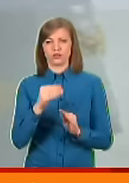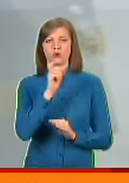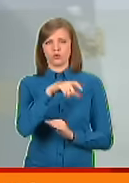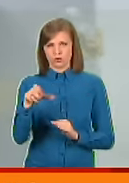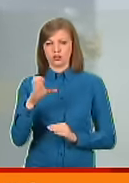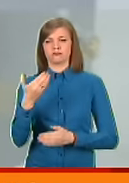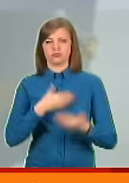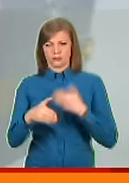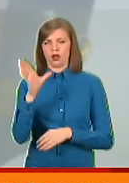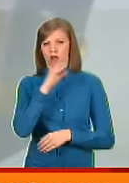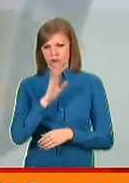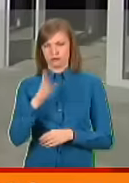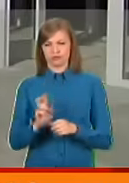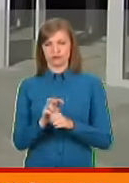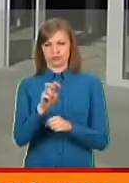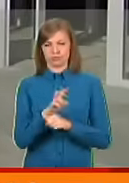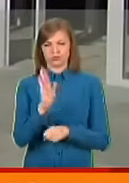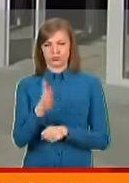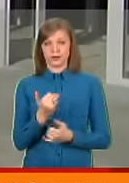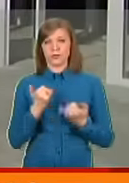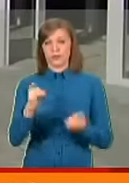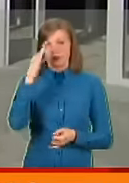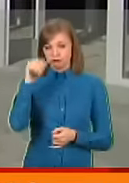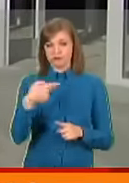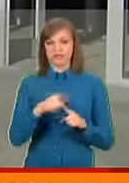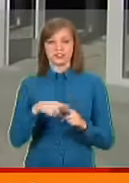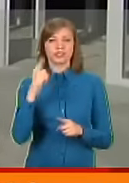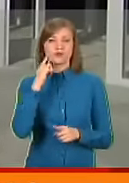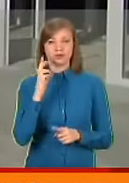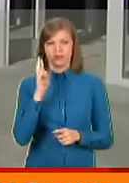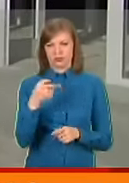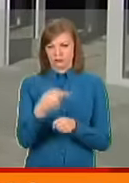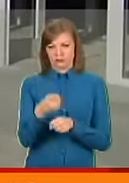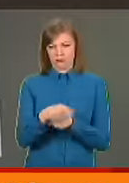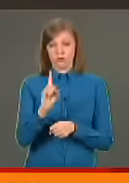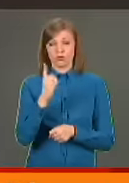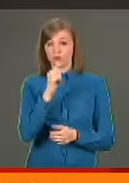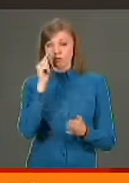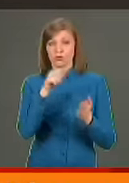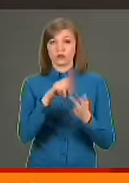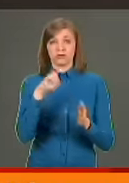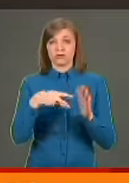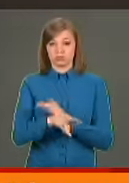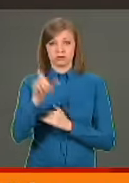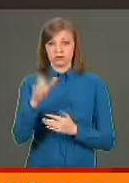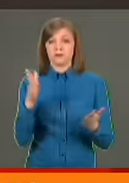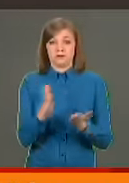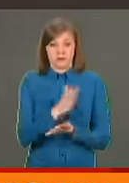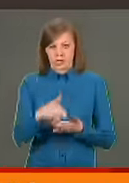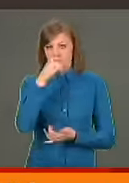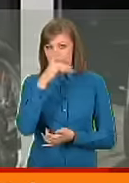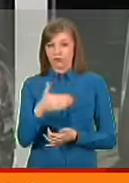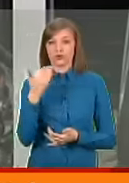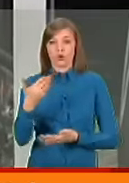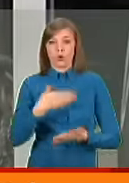з обмеженими можливостями. Для пана Євгена це звучить як злий жарт, бо потрапити на станцію він взагалі не може.